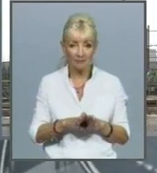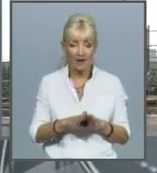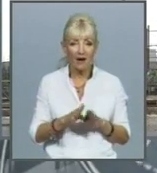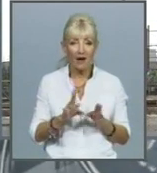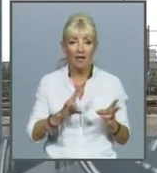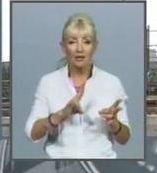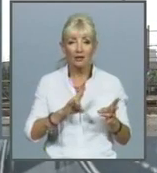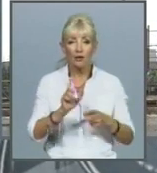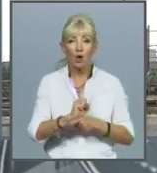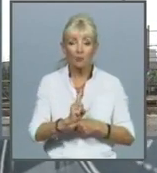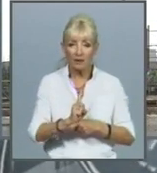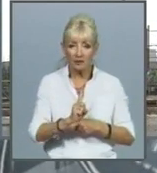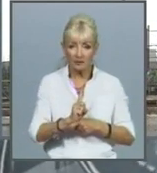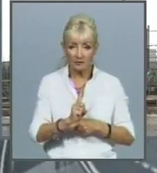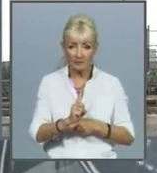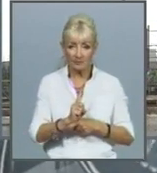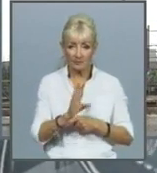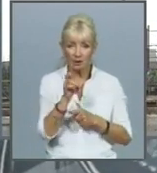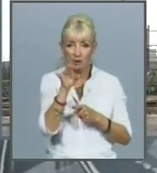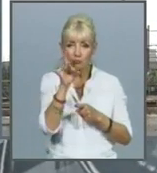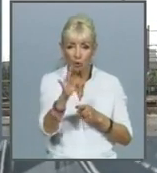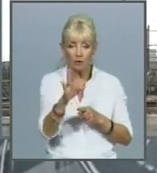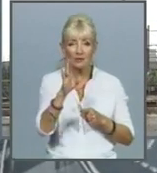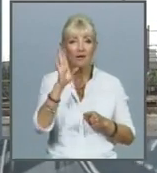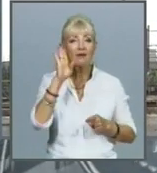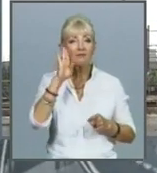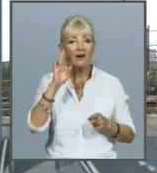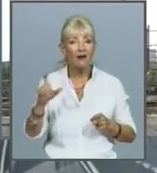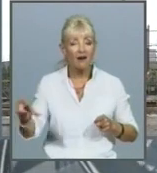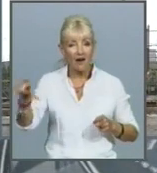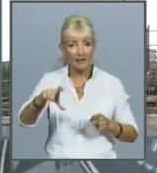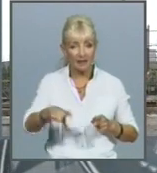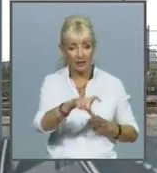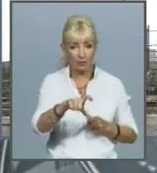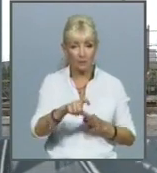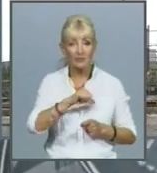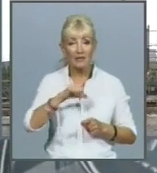нормативным на сброс в реку. Сам процес